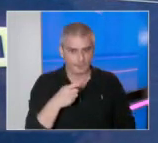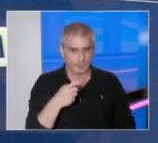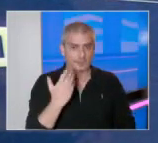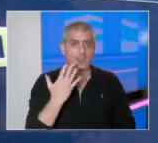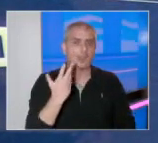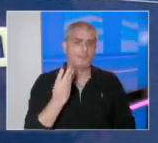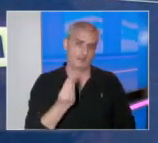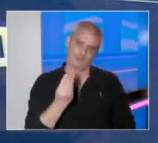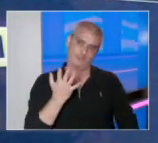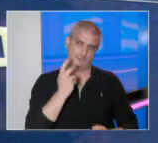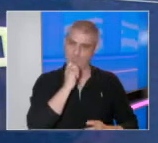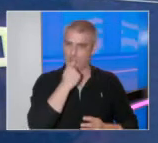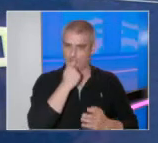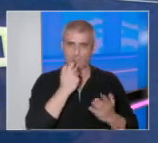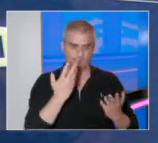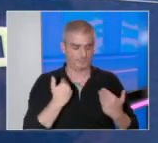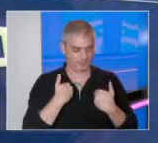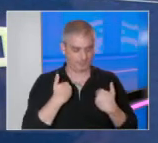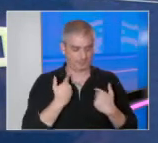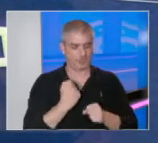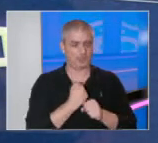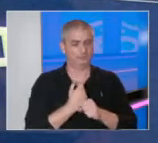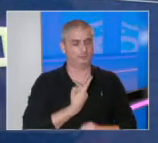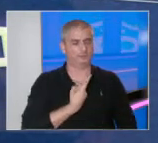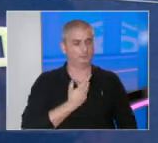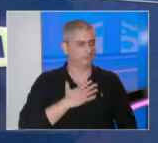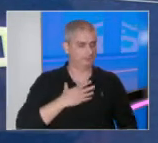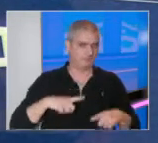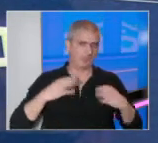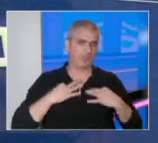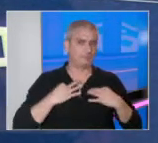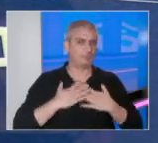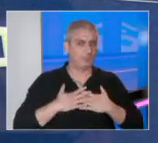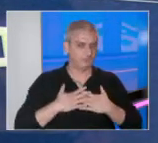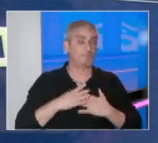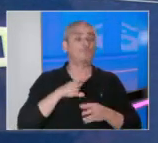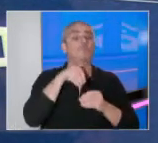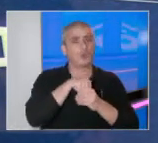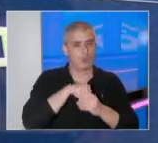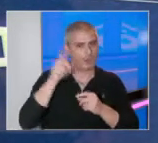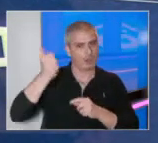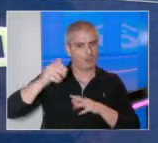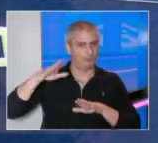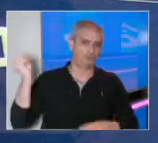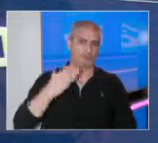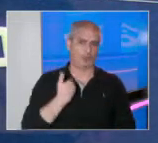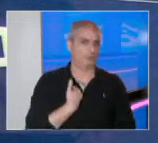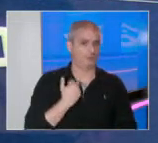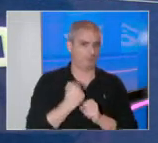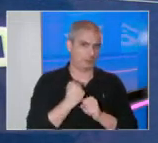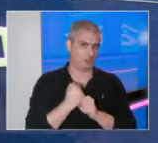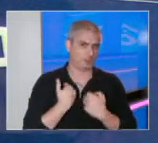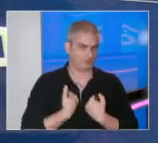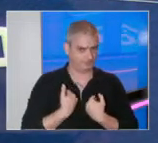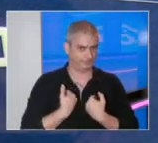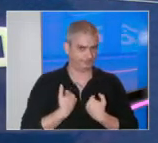כמה דברים חשאיים עשיתי במהלך חיי, כולל בשליחותו של ראש הממשלה